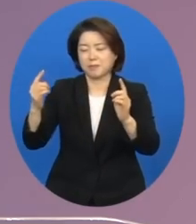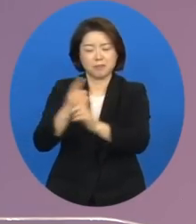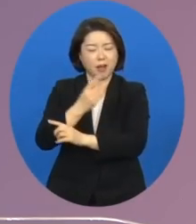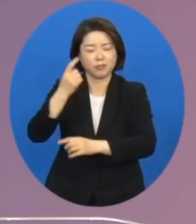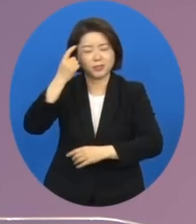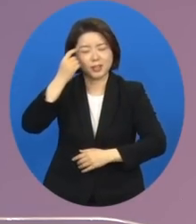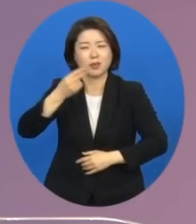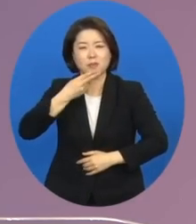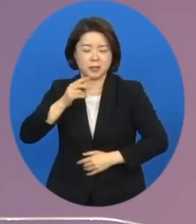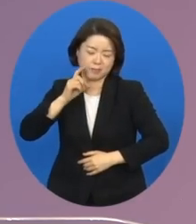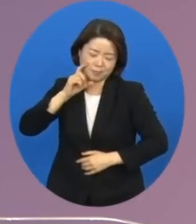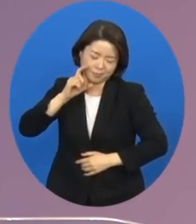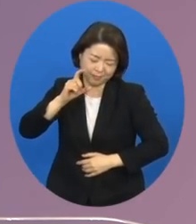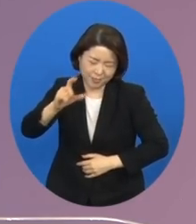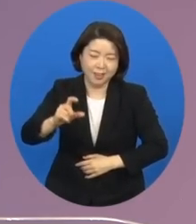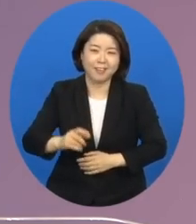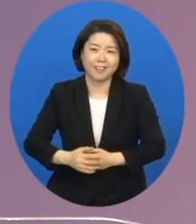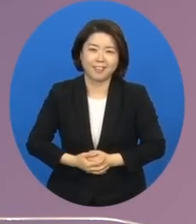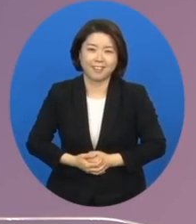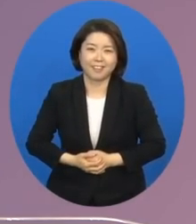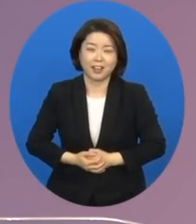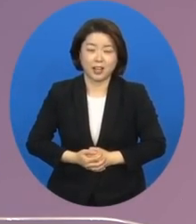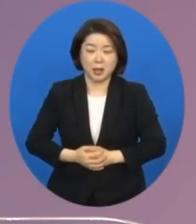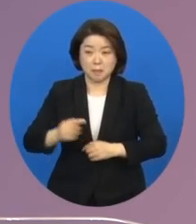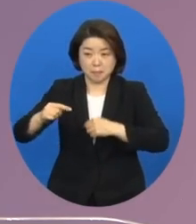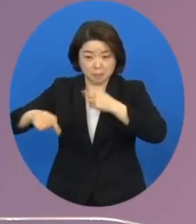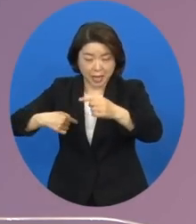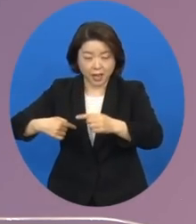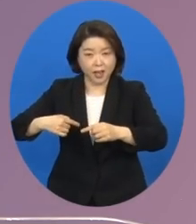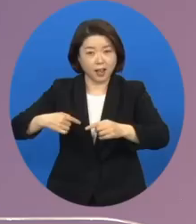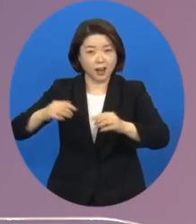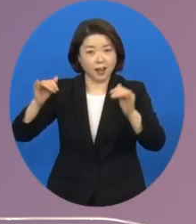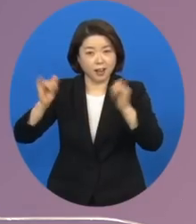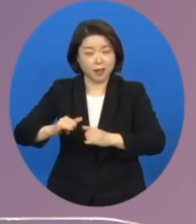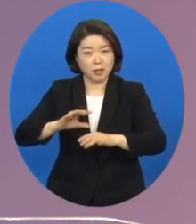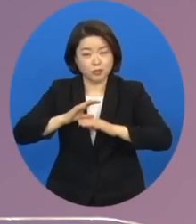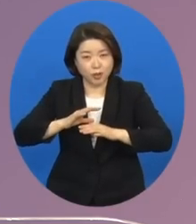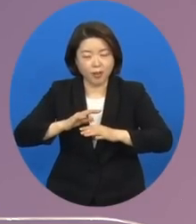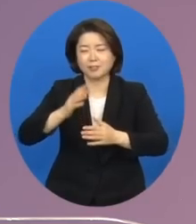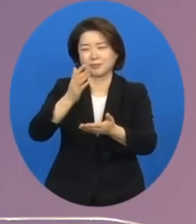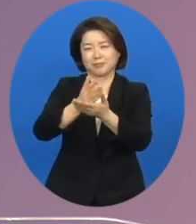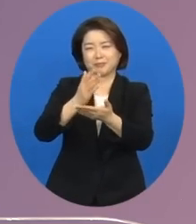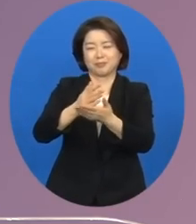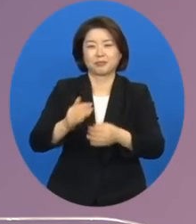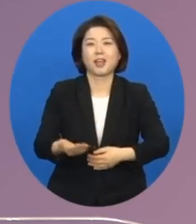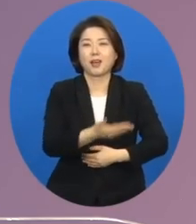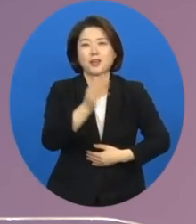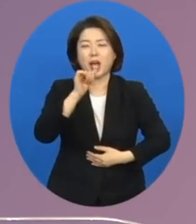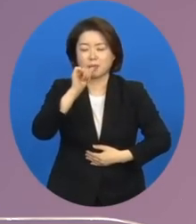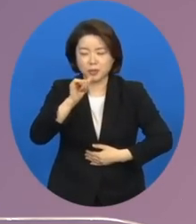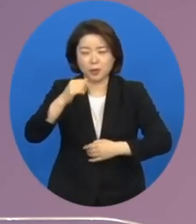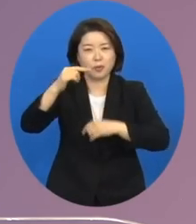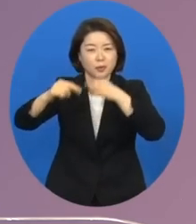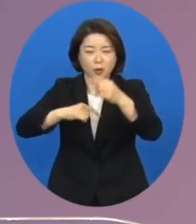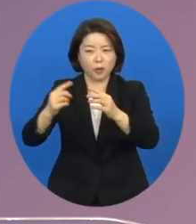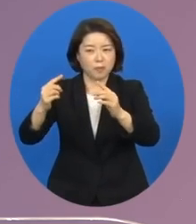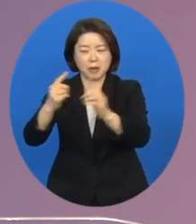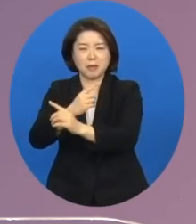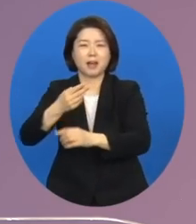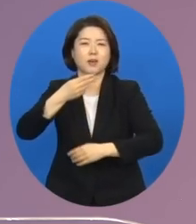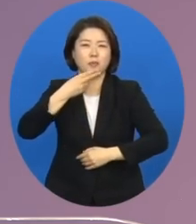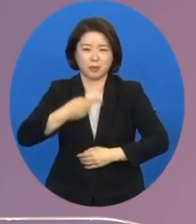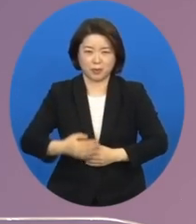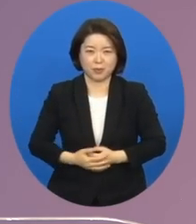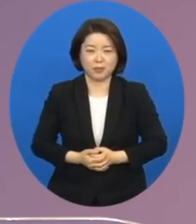생각이 없어요 여러분 교체될까봐 두려워하지 마세요 여러분은 결코 교체되거나 대체되지 않아요